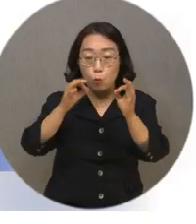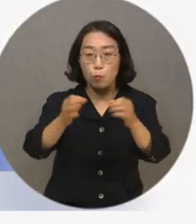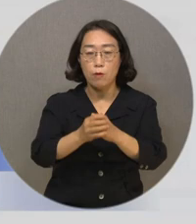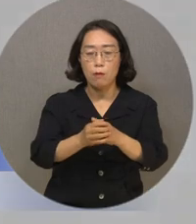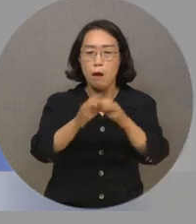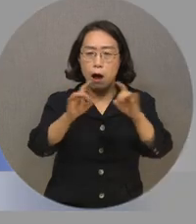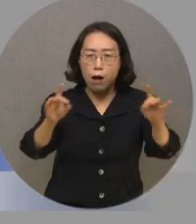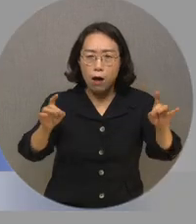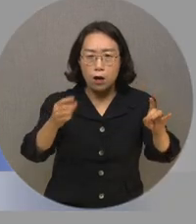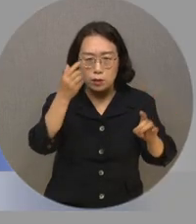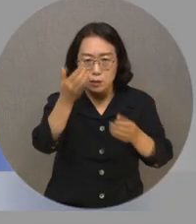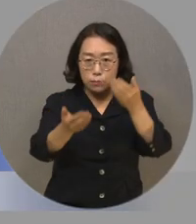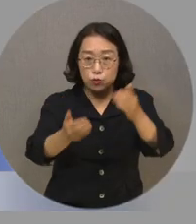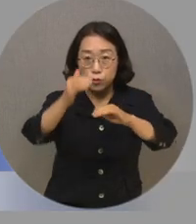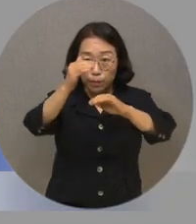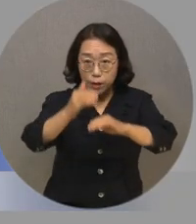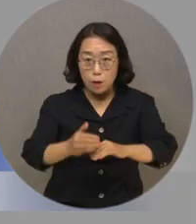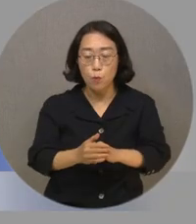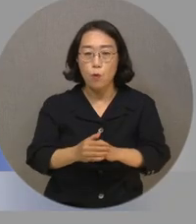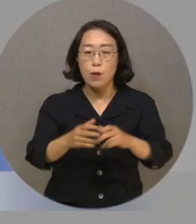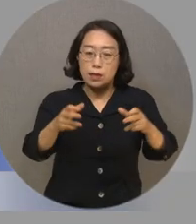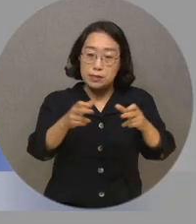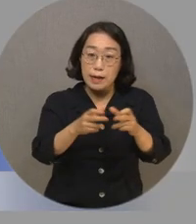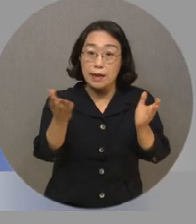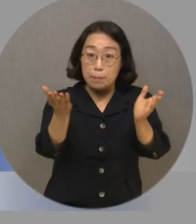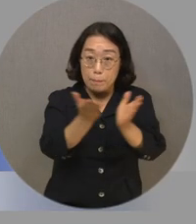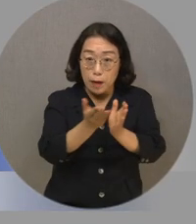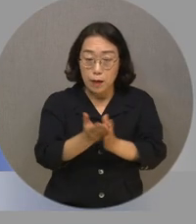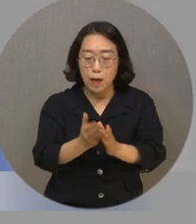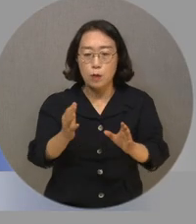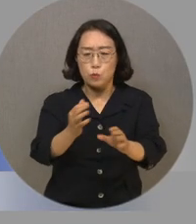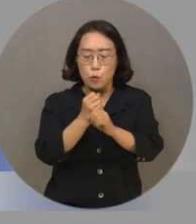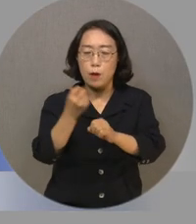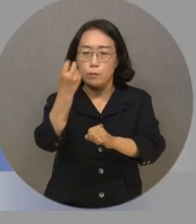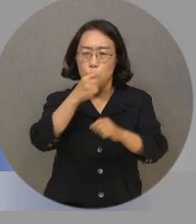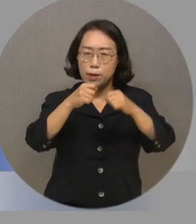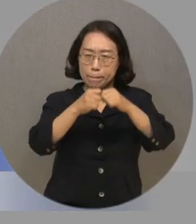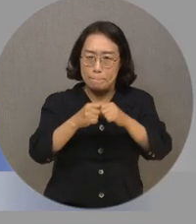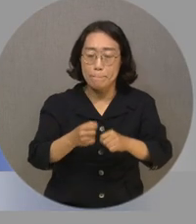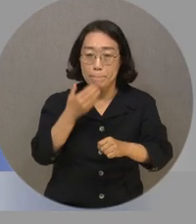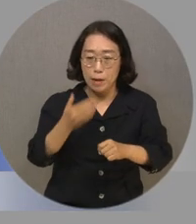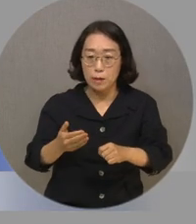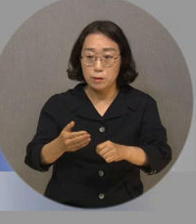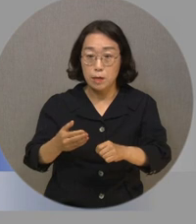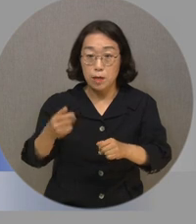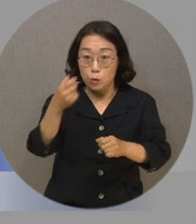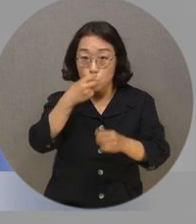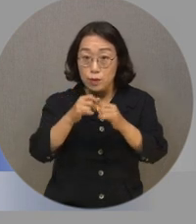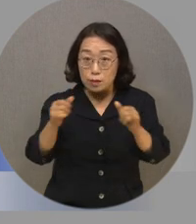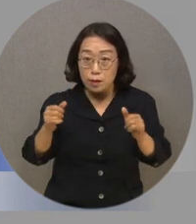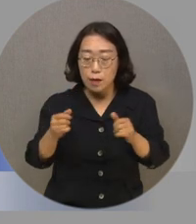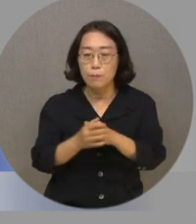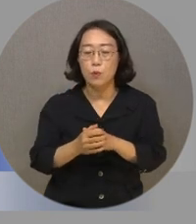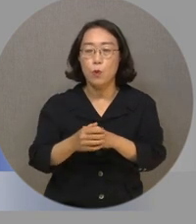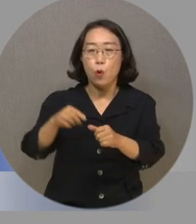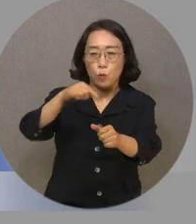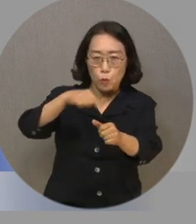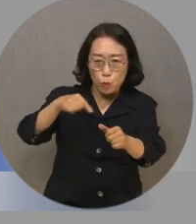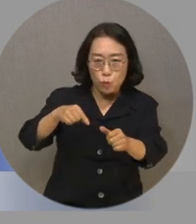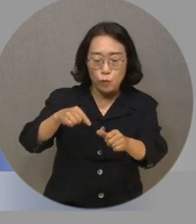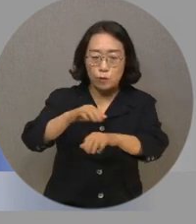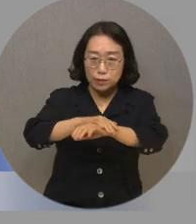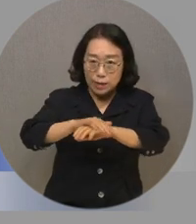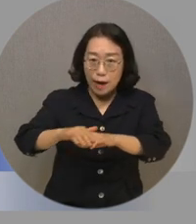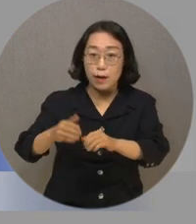항목별 질문 사항을 반영해이 종합조서가 이뤄질 수 있도록 조사원들에 대한 증모교육 등 재발 방지대책을